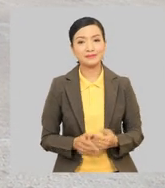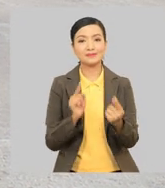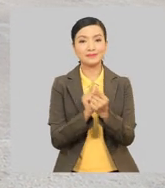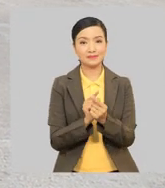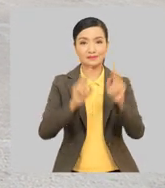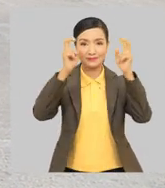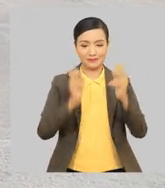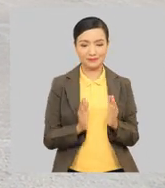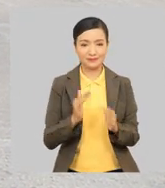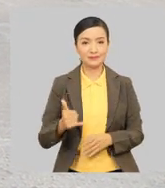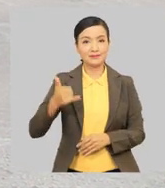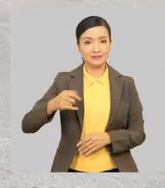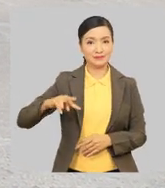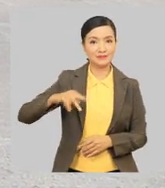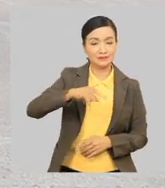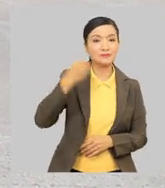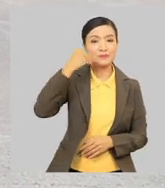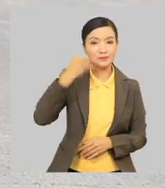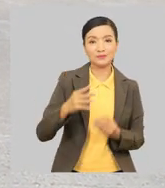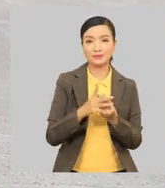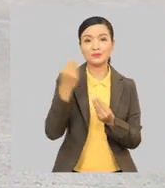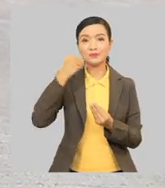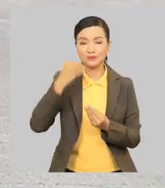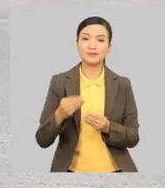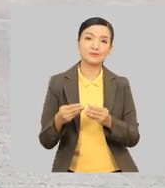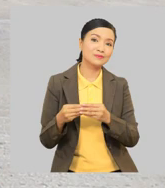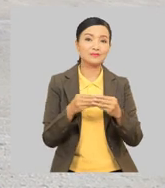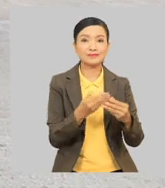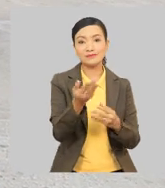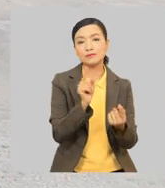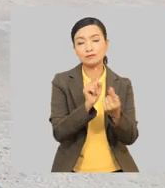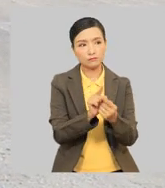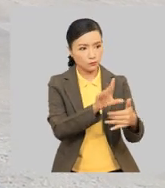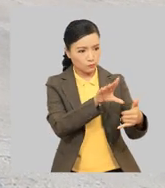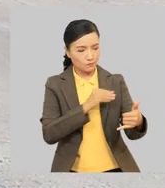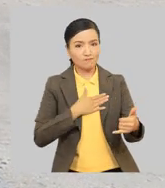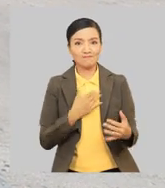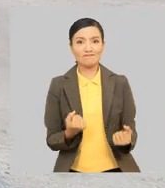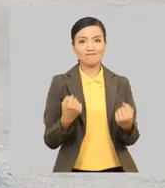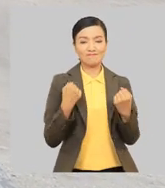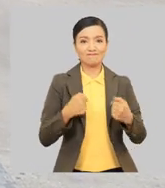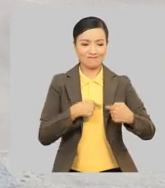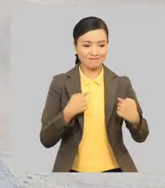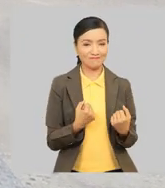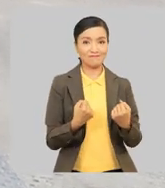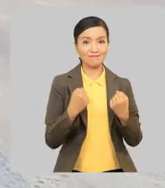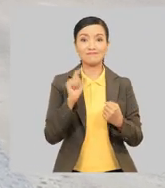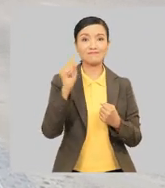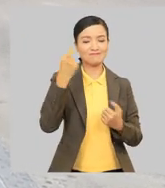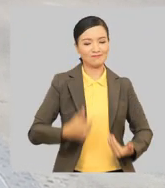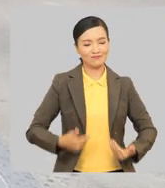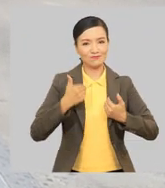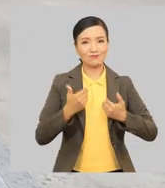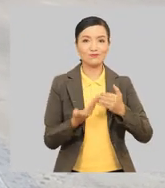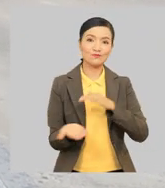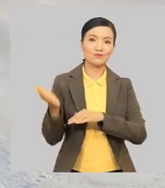สวัสดีครับคุณผู้ชมครับกลับมาพบกับรายการก้าวที่9เป็นประจำในทุกสัปดาห์นะครับรายการที่พาคุณผู้ชมไปพบกับแรงบันดาลใจและกำลังใจ